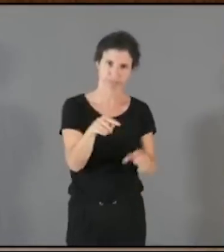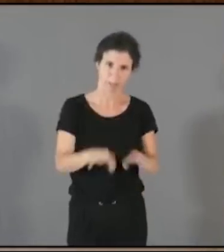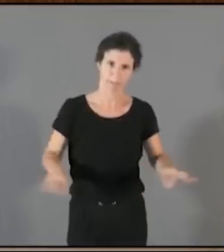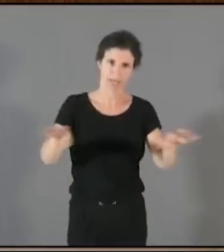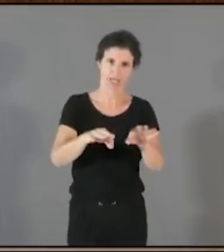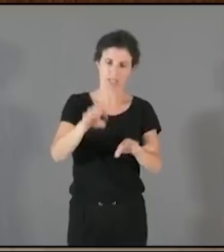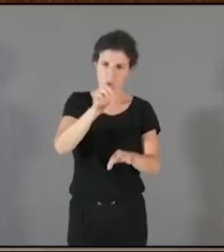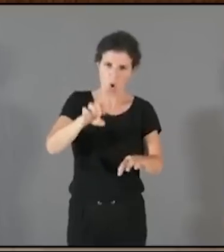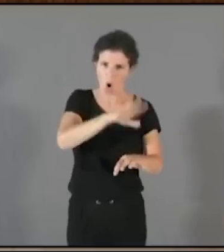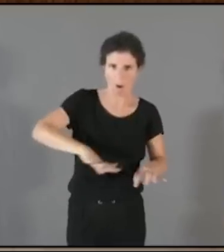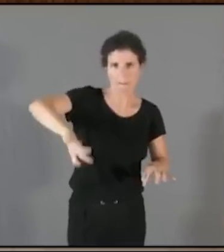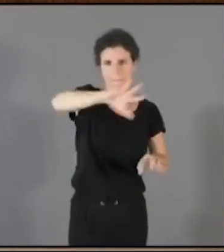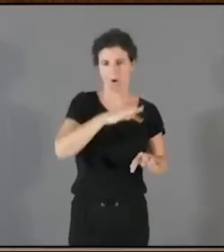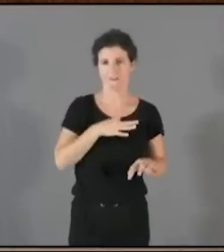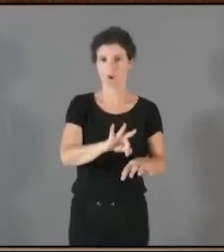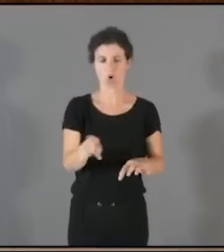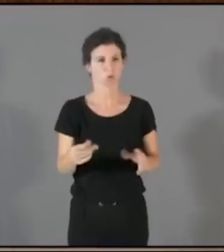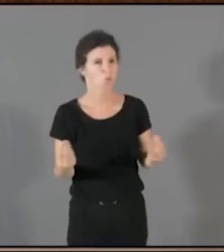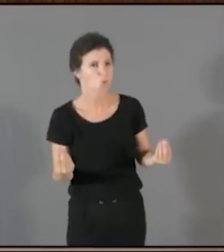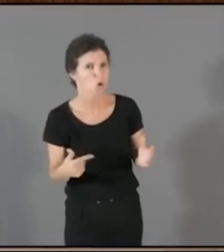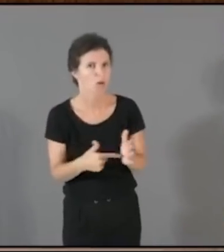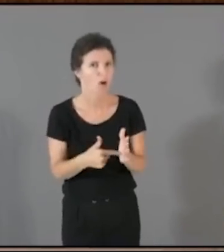livrer. Où ça, à Marseille? Quand?